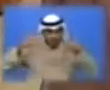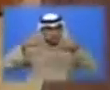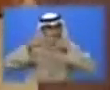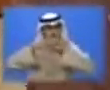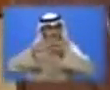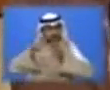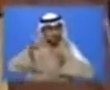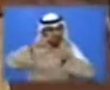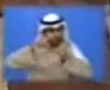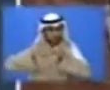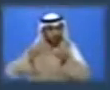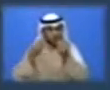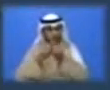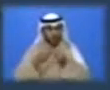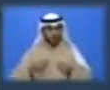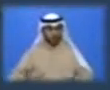صفا واحدا.